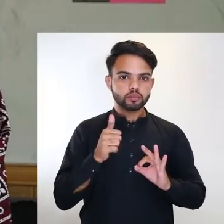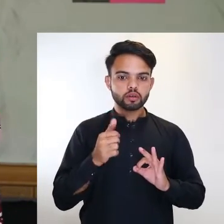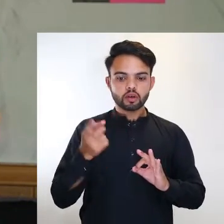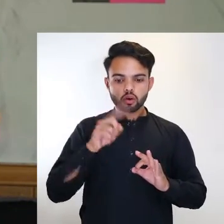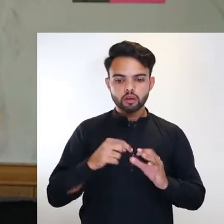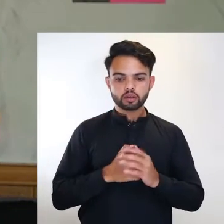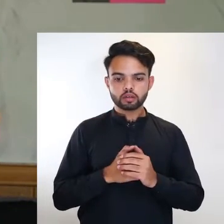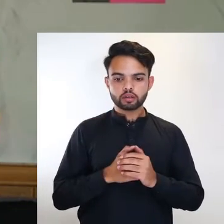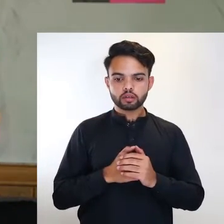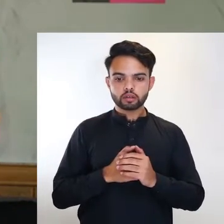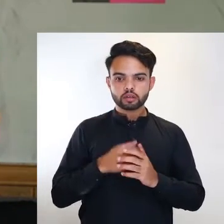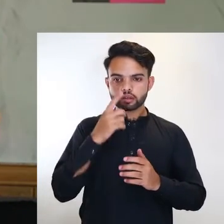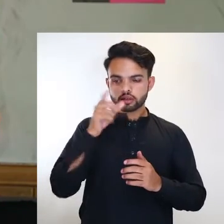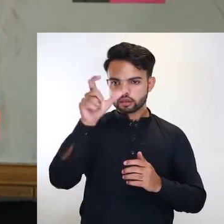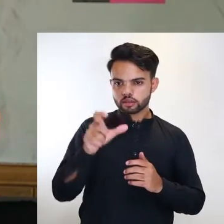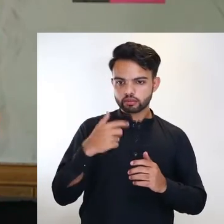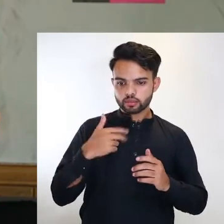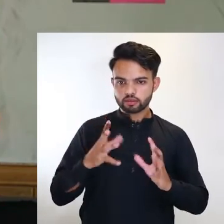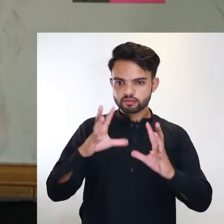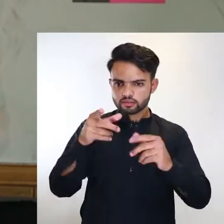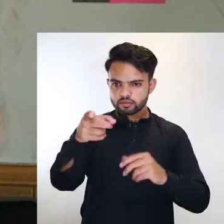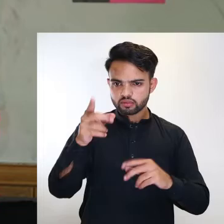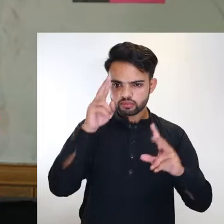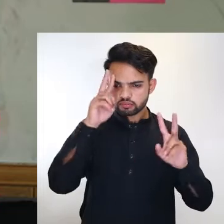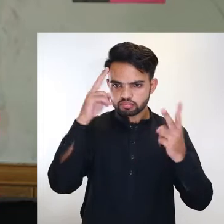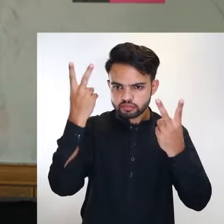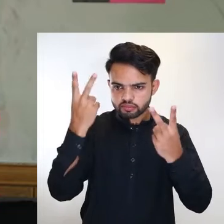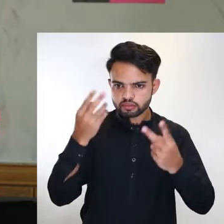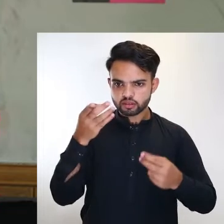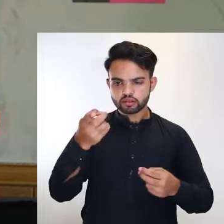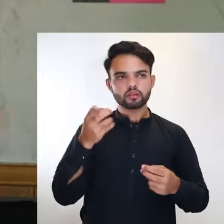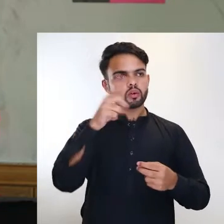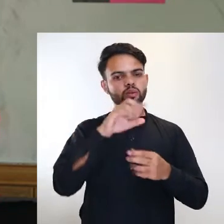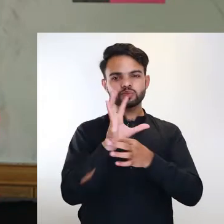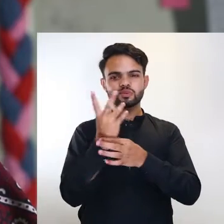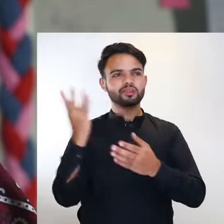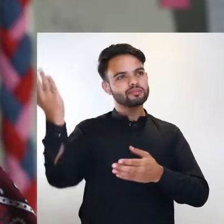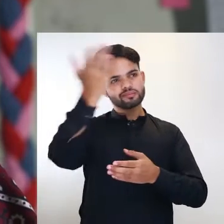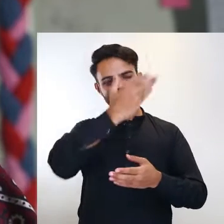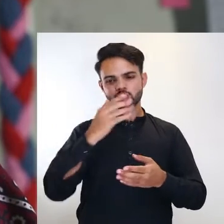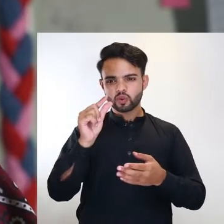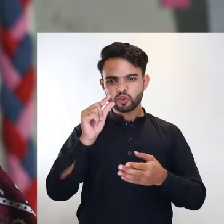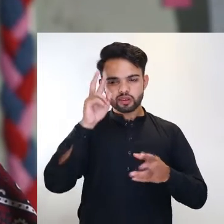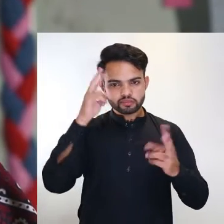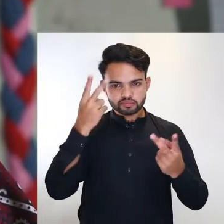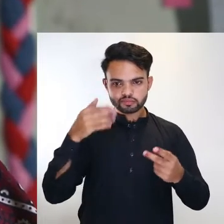ये है कि सारा मेरे लेक्चर के दौरान किसी और दुनिया में पहुंची हुई थी, है ना, यहाँ पे थी ही